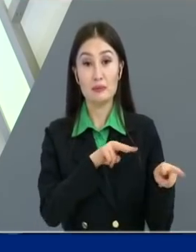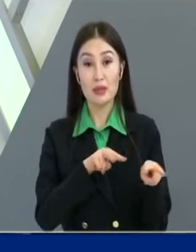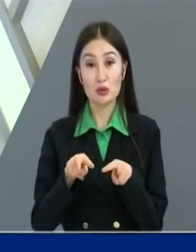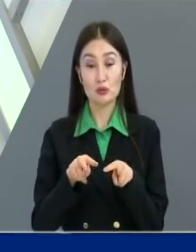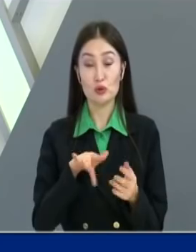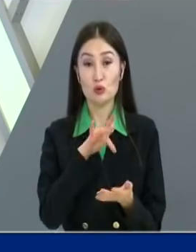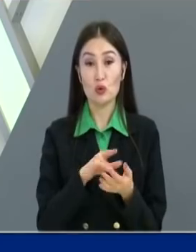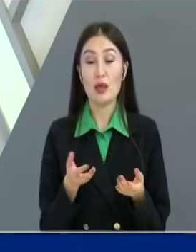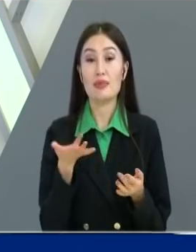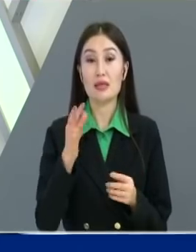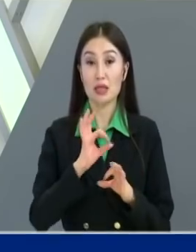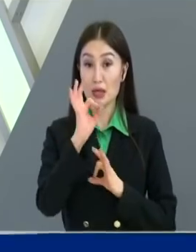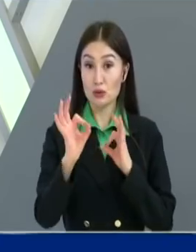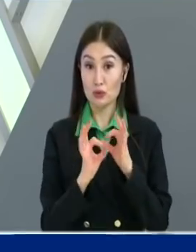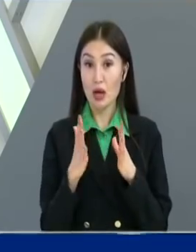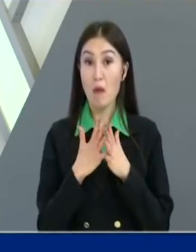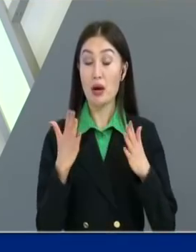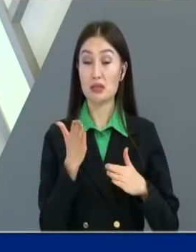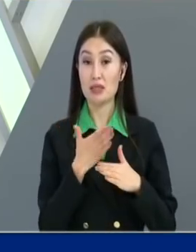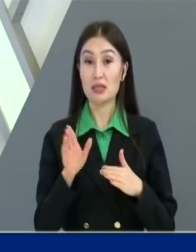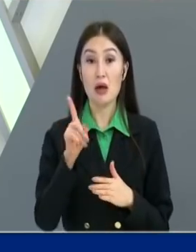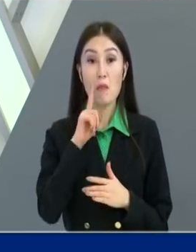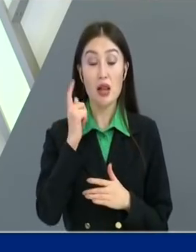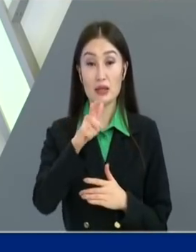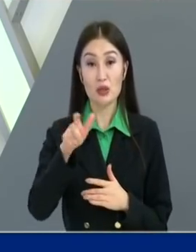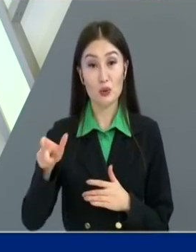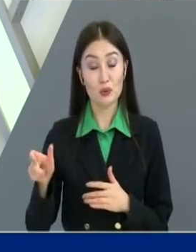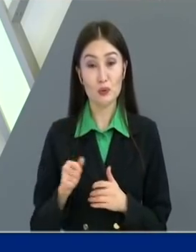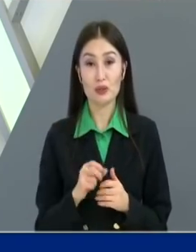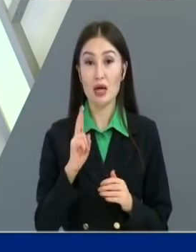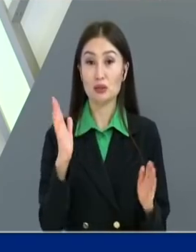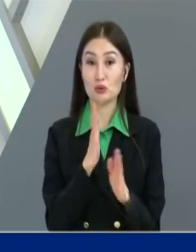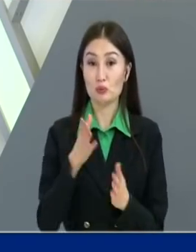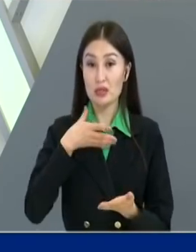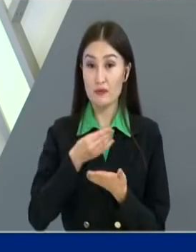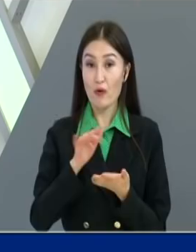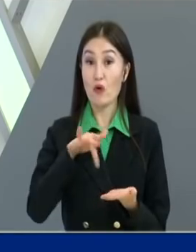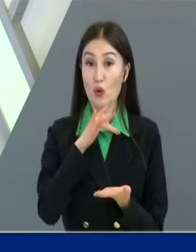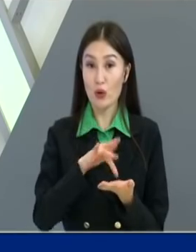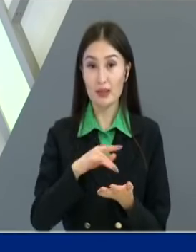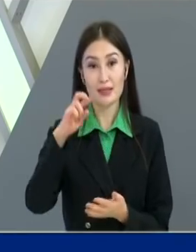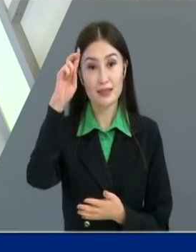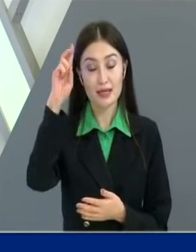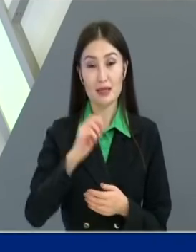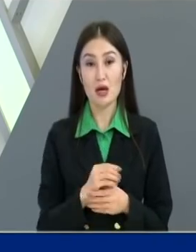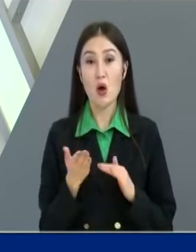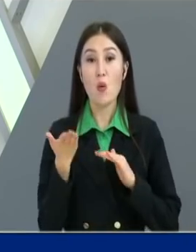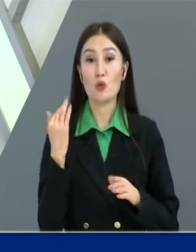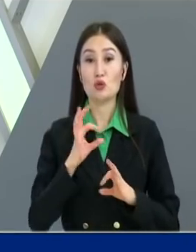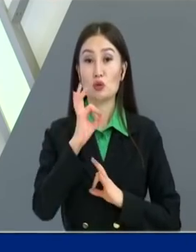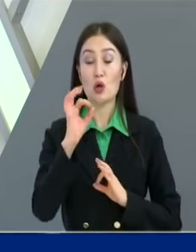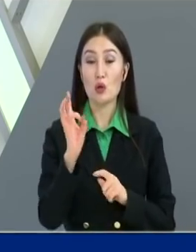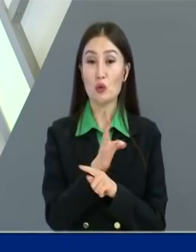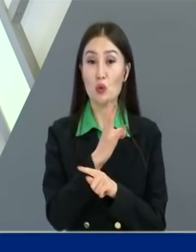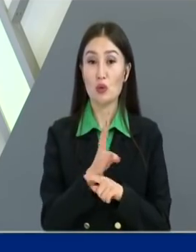уже несколько суток. Большая часть из них – молодые люди, неравнодушные к судьбе своего города и своей страны. Прошлой ночью